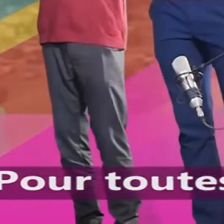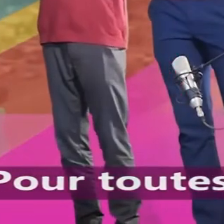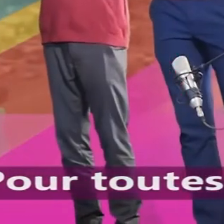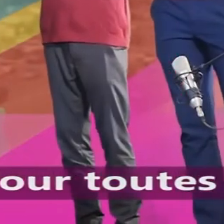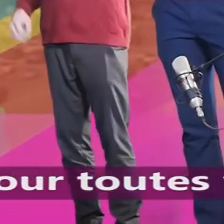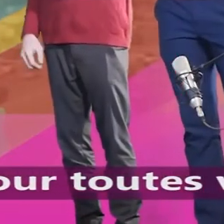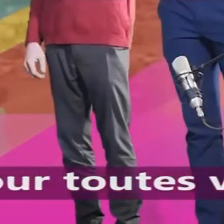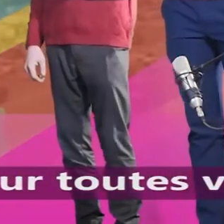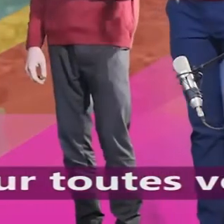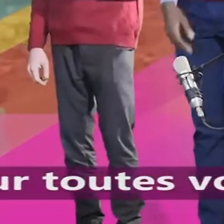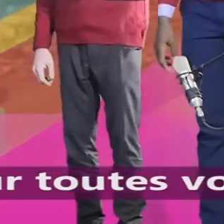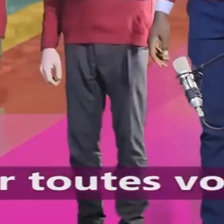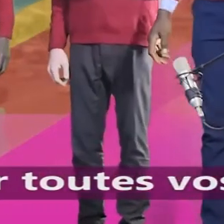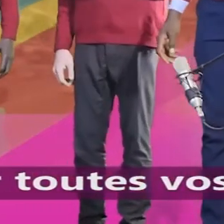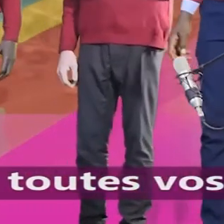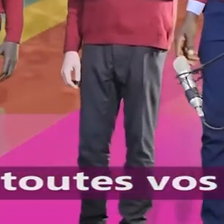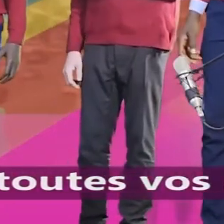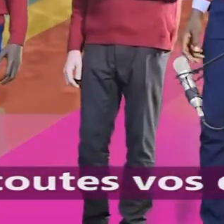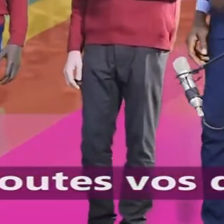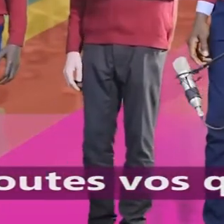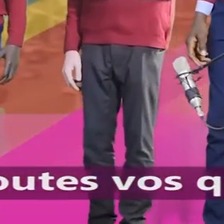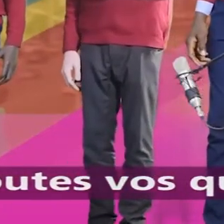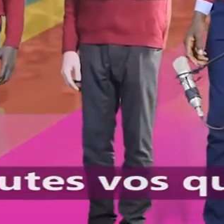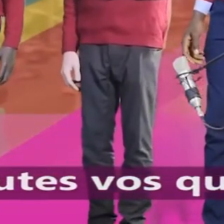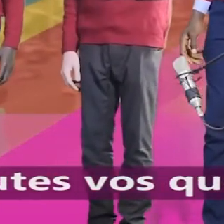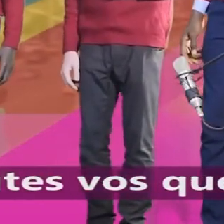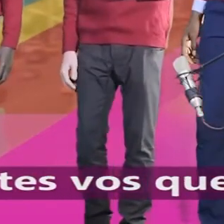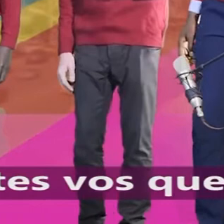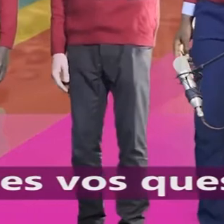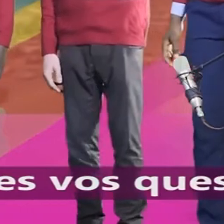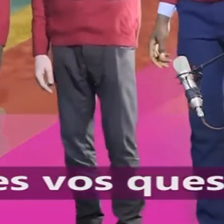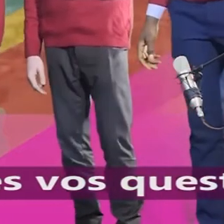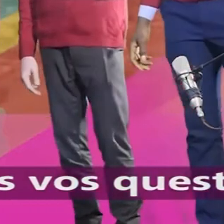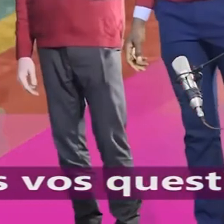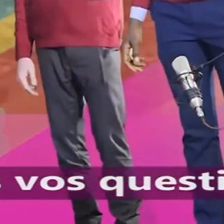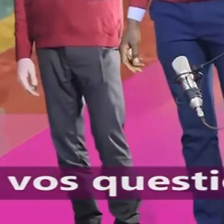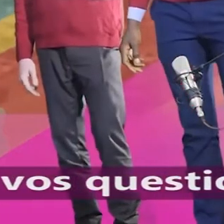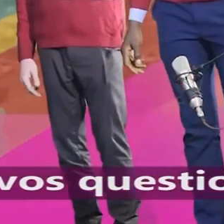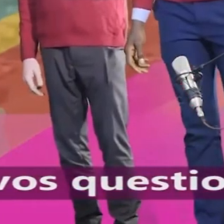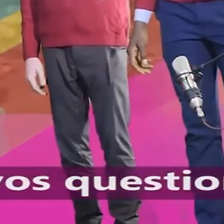When